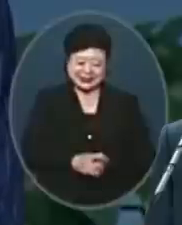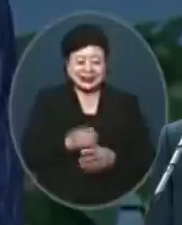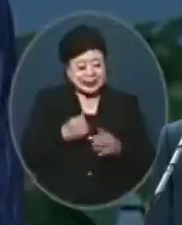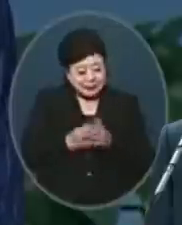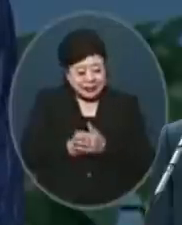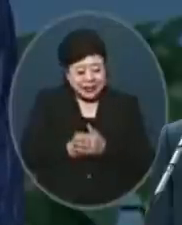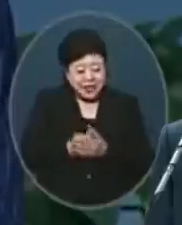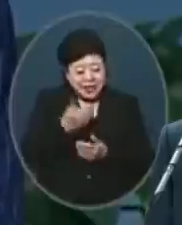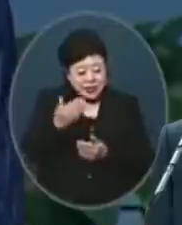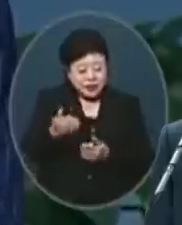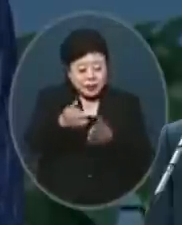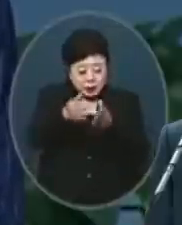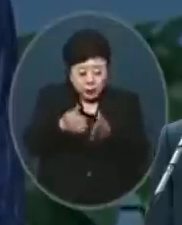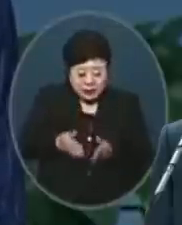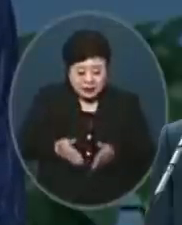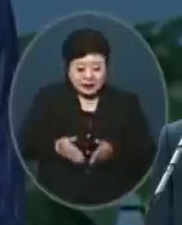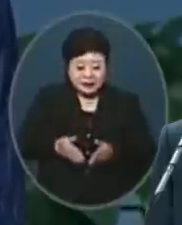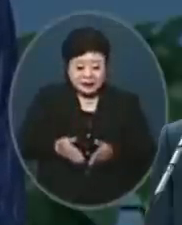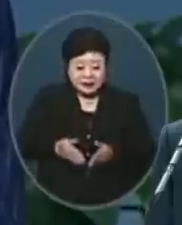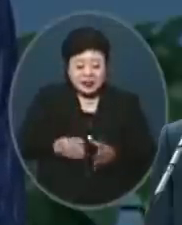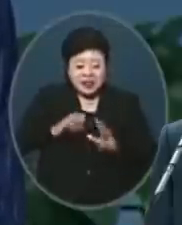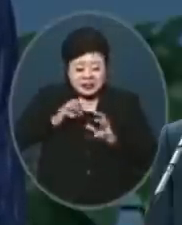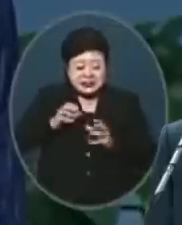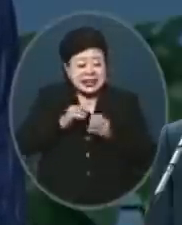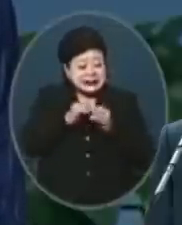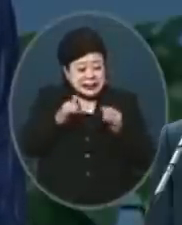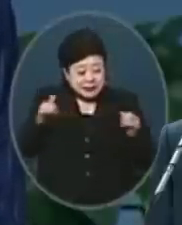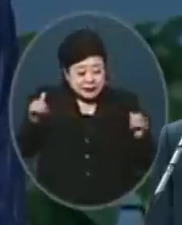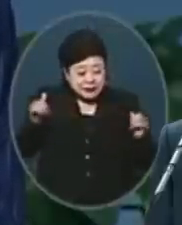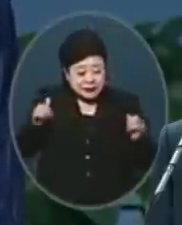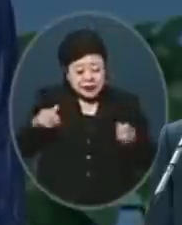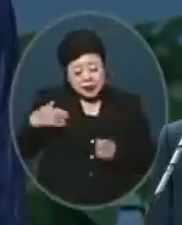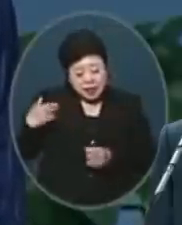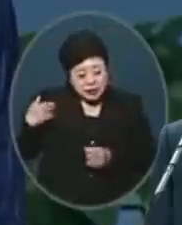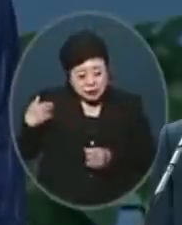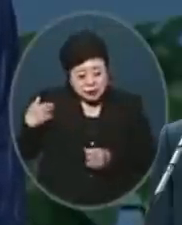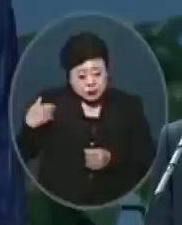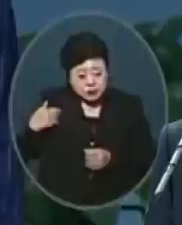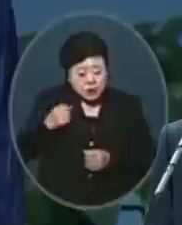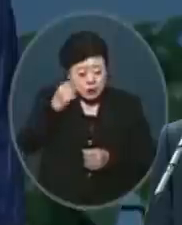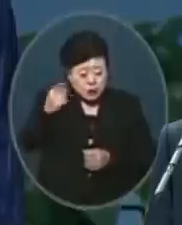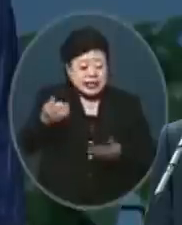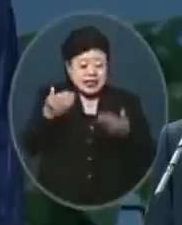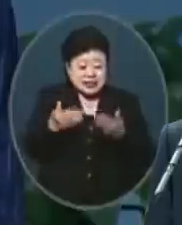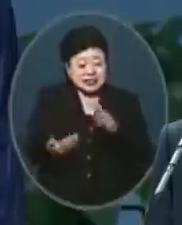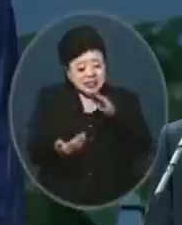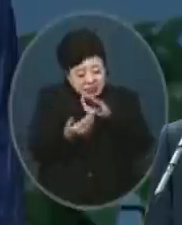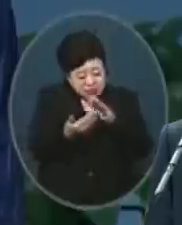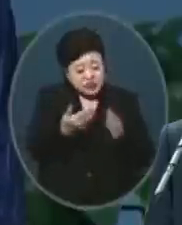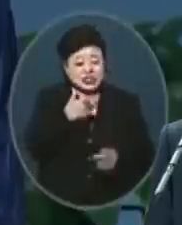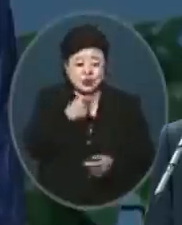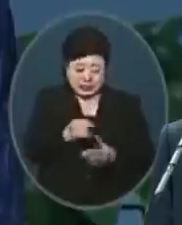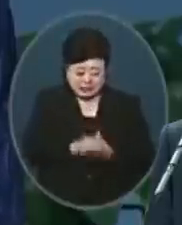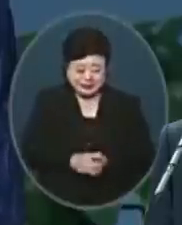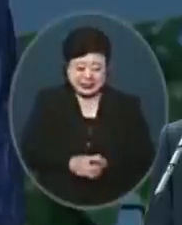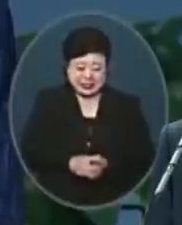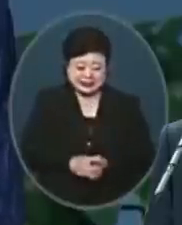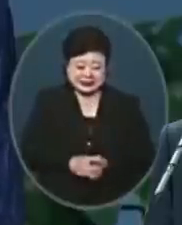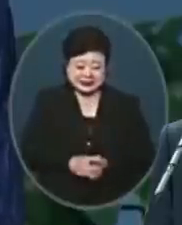그러므로 여러분을 통해서 세상 사람이 알 수 없는 위대한 일을 이루기를 원하시는 것입니다.